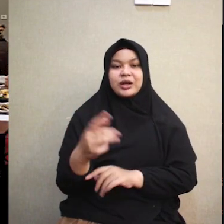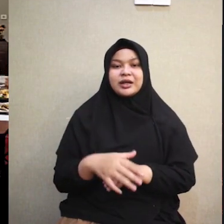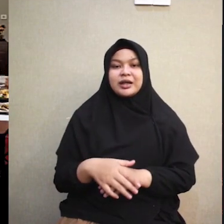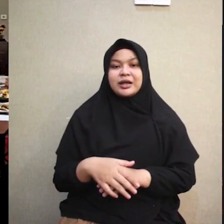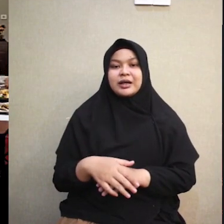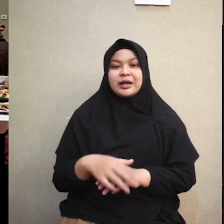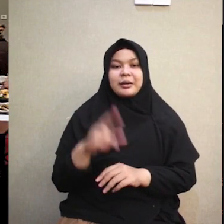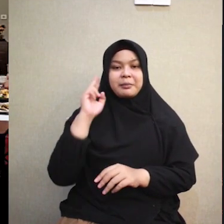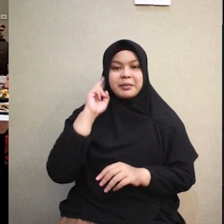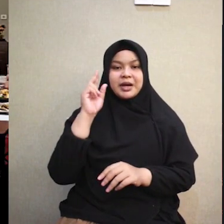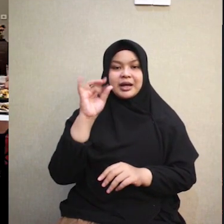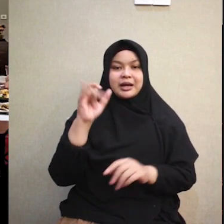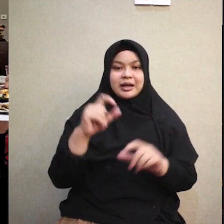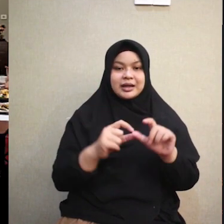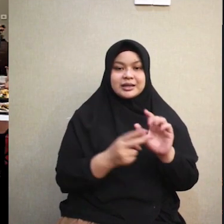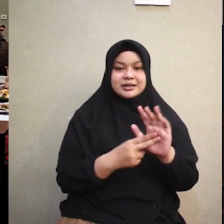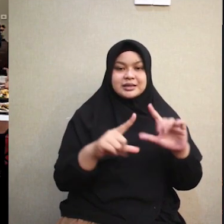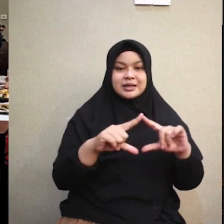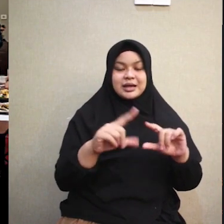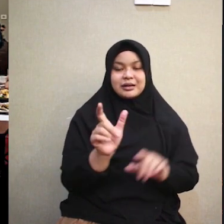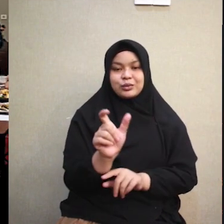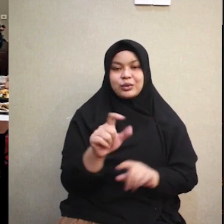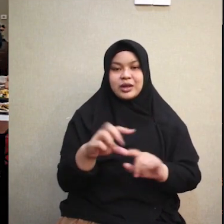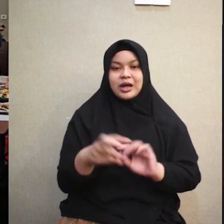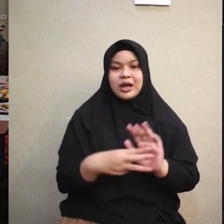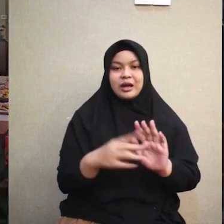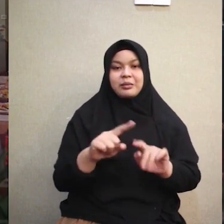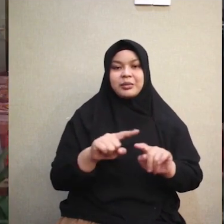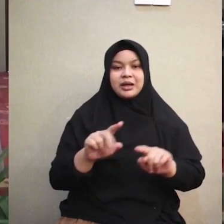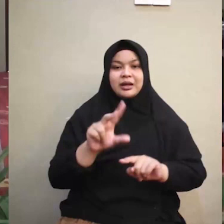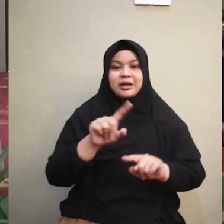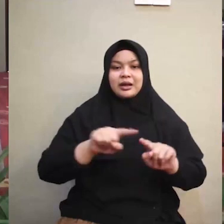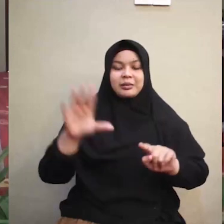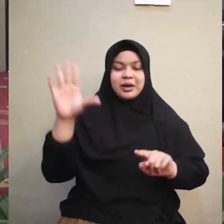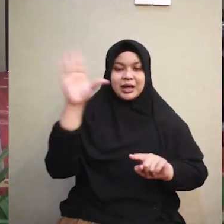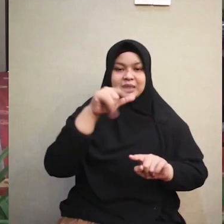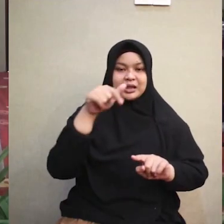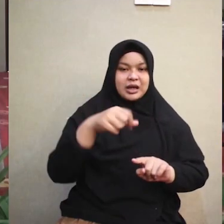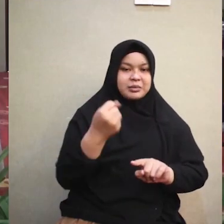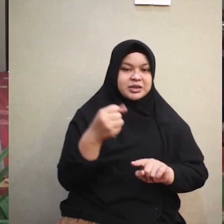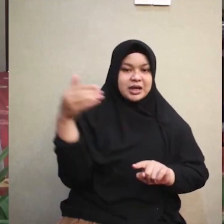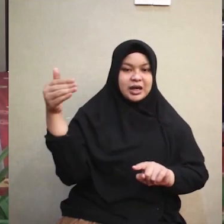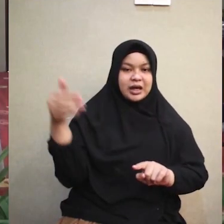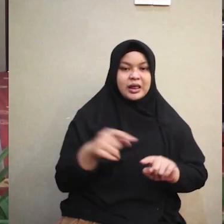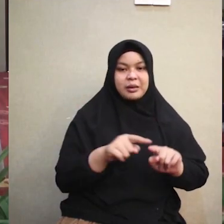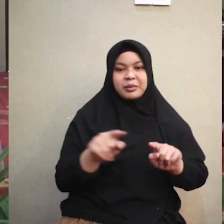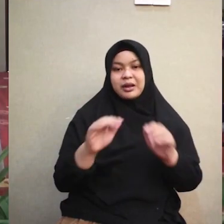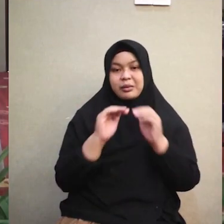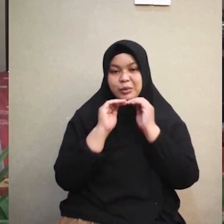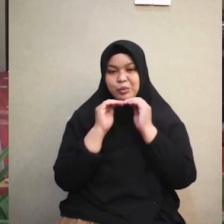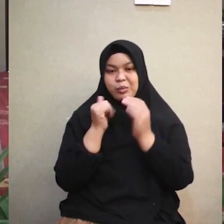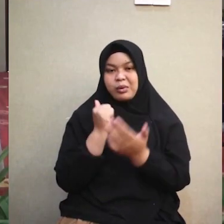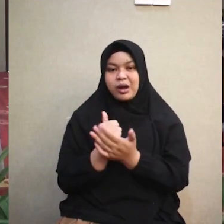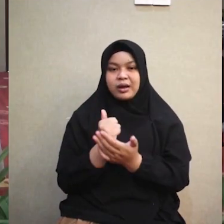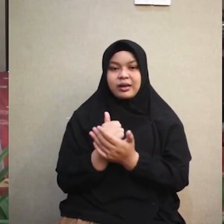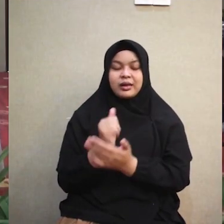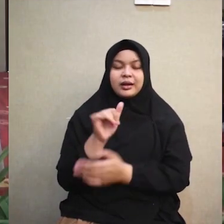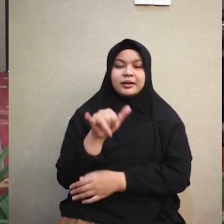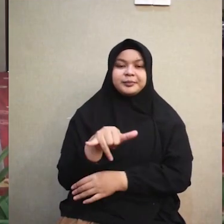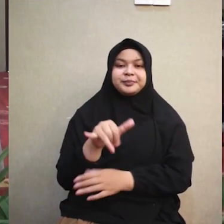Utami sebenarnya di sana ya tapi nggak bisa hadir ya padahal sebenarnya kita menantikan banget ya